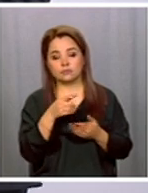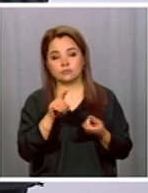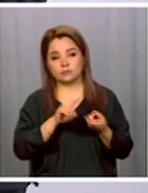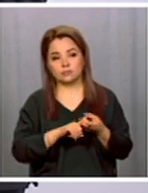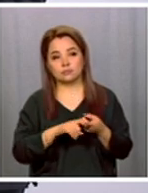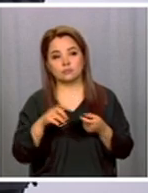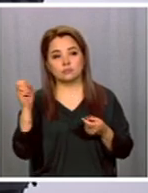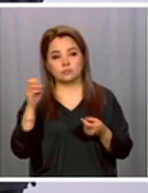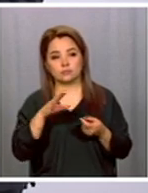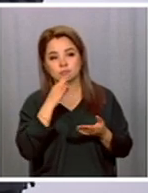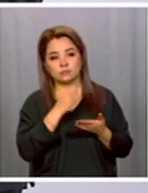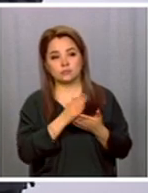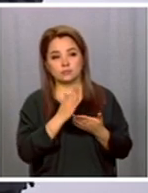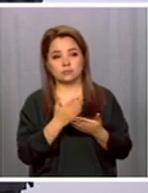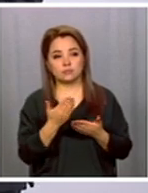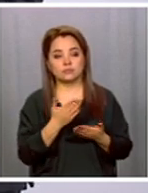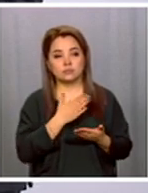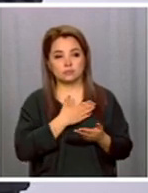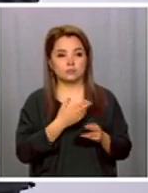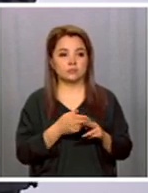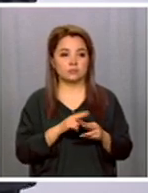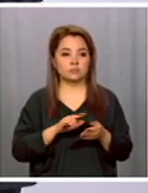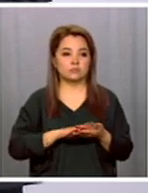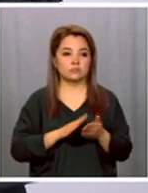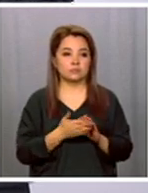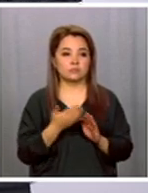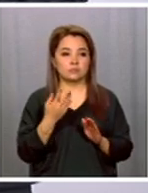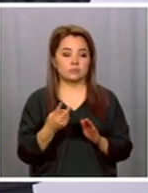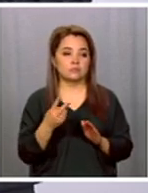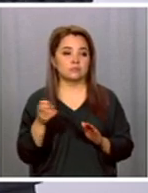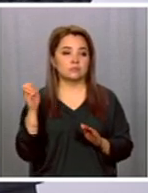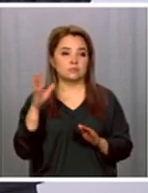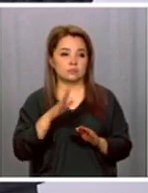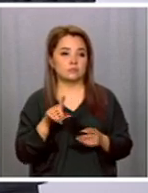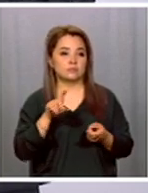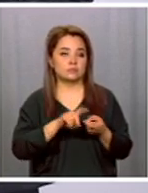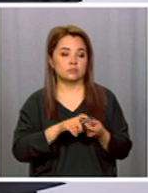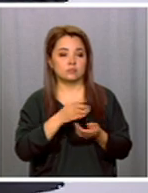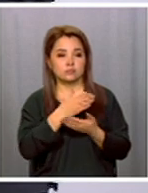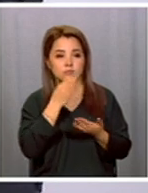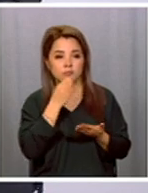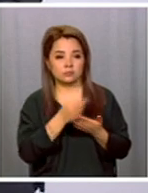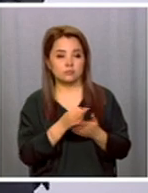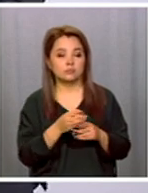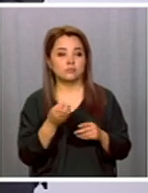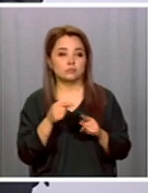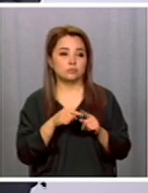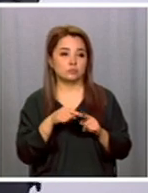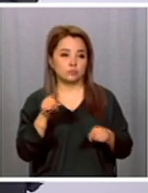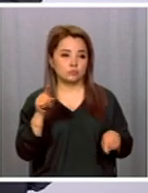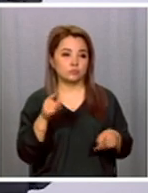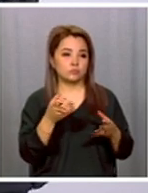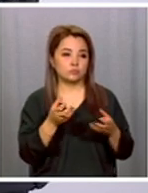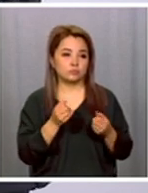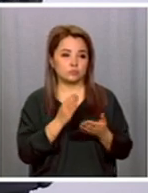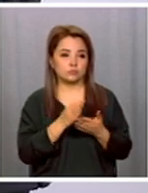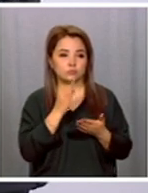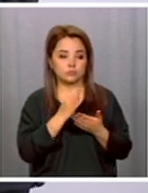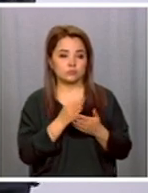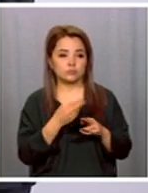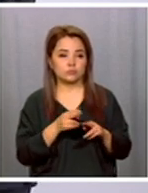шағылдырамын. Бізде мына жағдайда екі сәуле бір-бірімен қиылыспағандықтан олардың созындыларын аламын. Созындылар